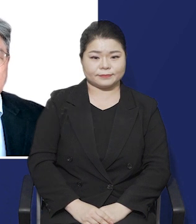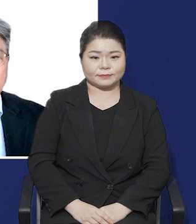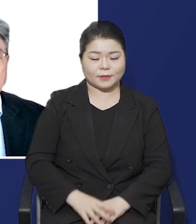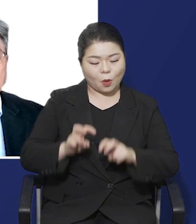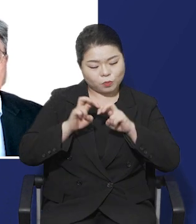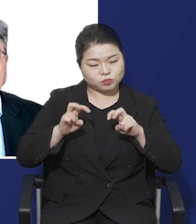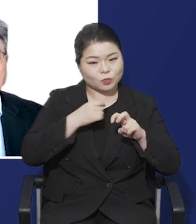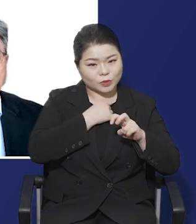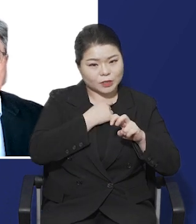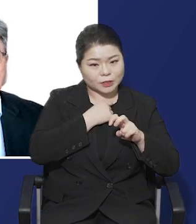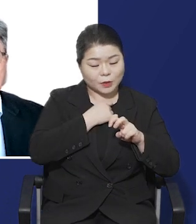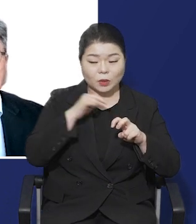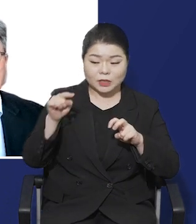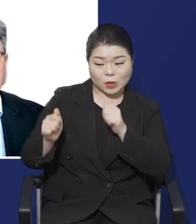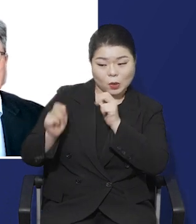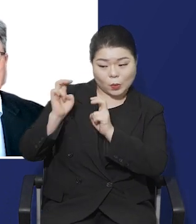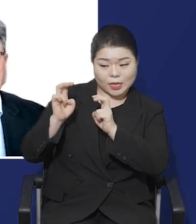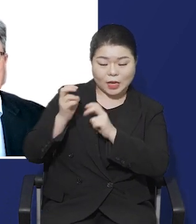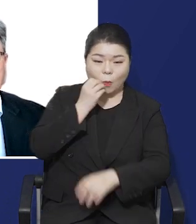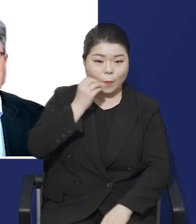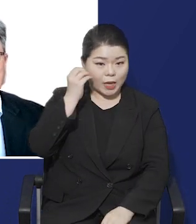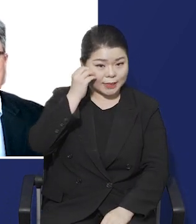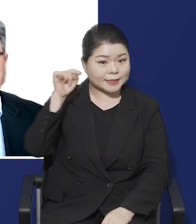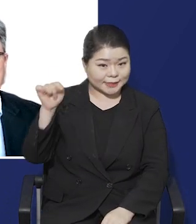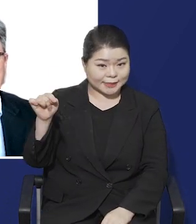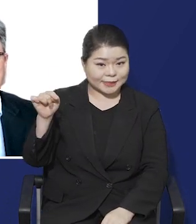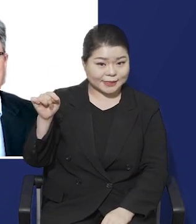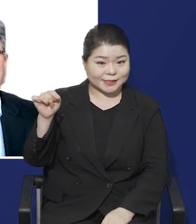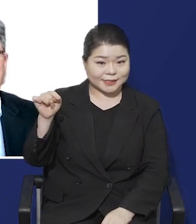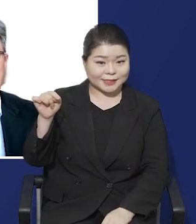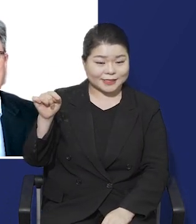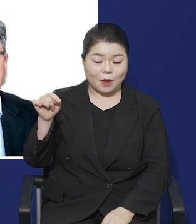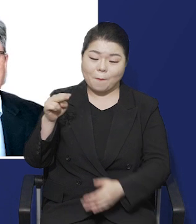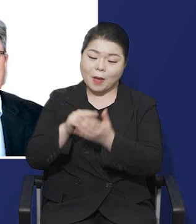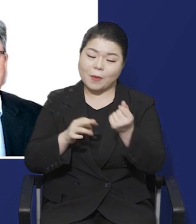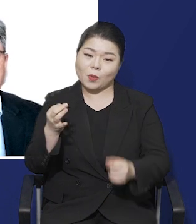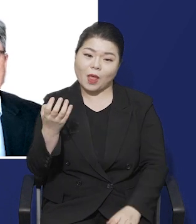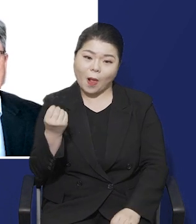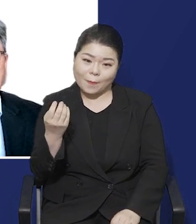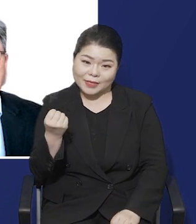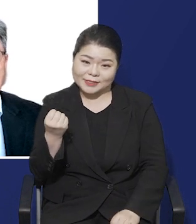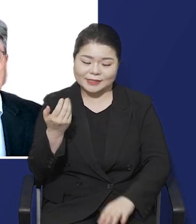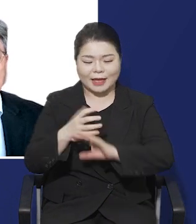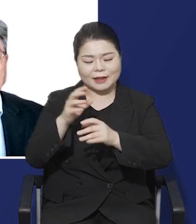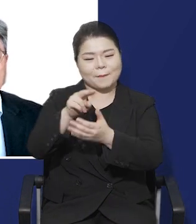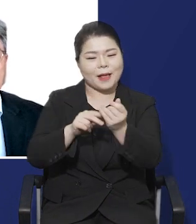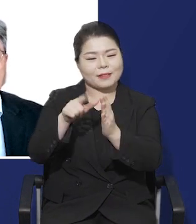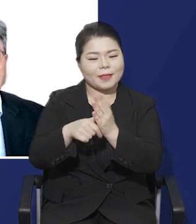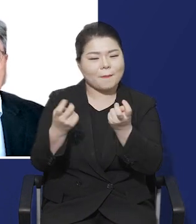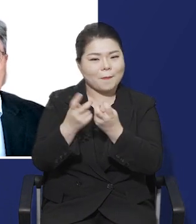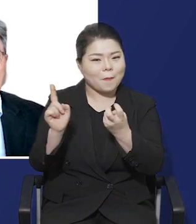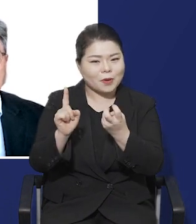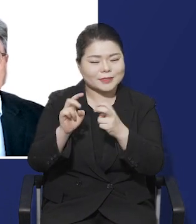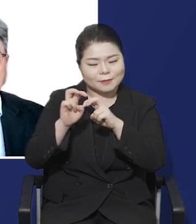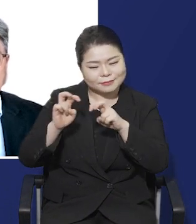분석하기 위해서는 경쟁사의 웹사이트나 자료를 입수해서 판매 가격, 그다음에 해외 전략 등을 분석을